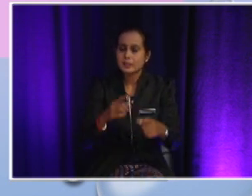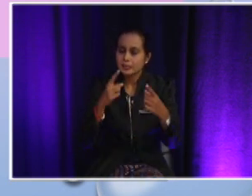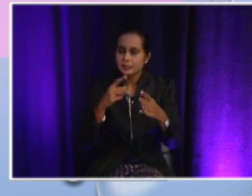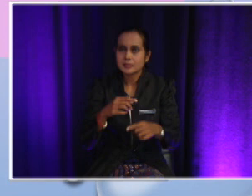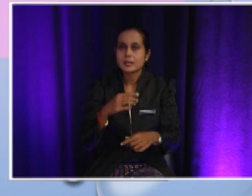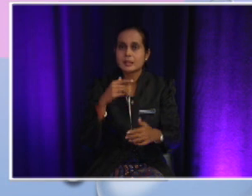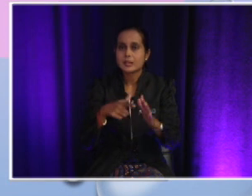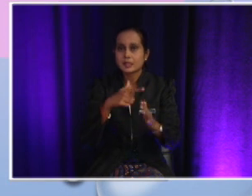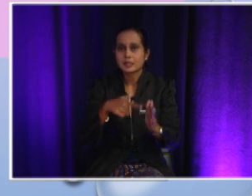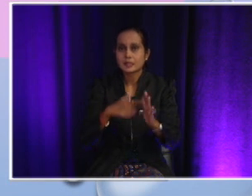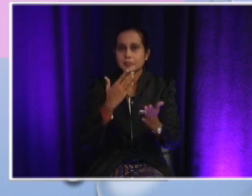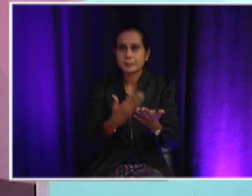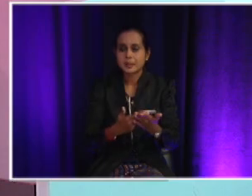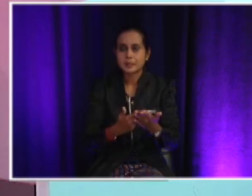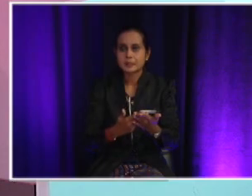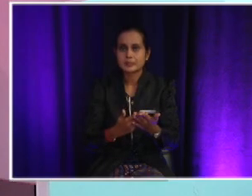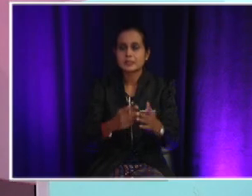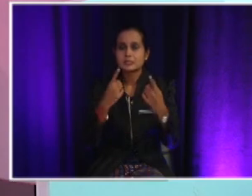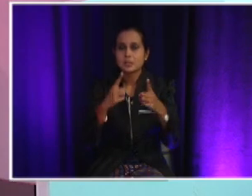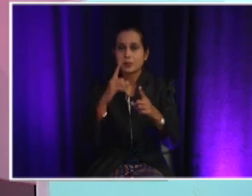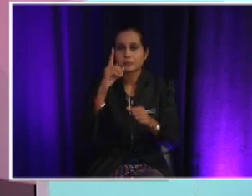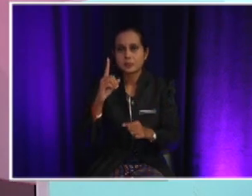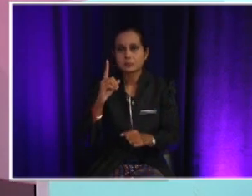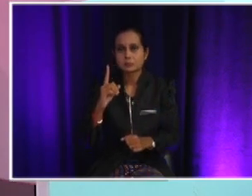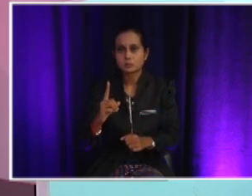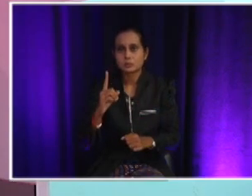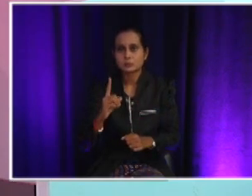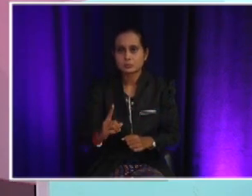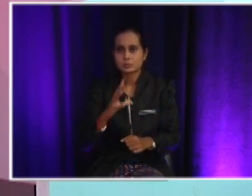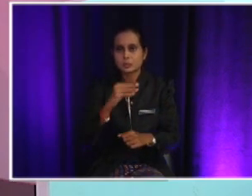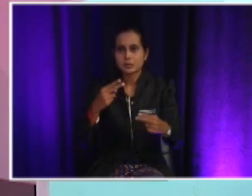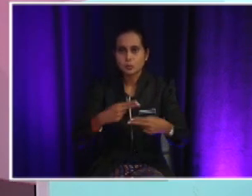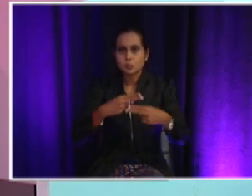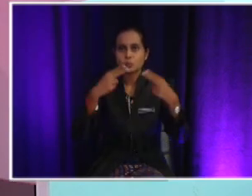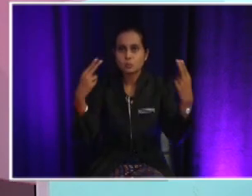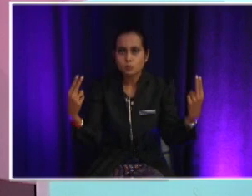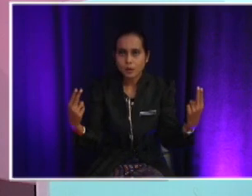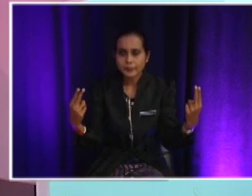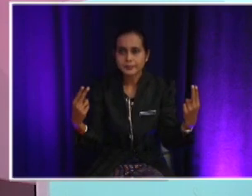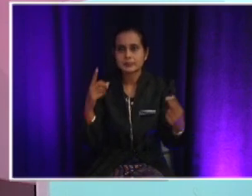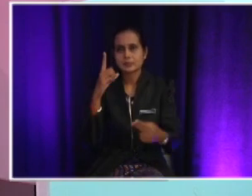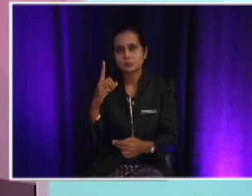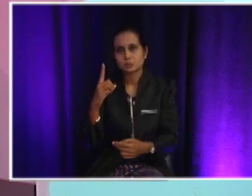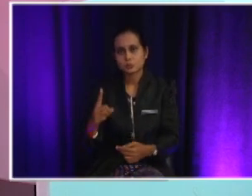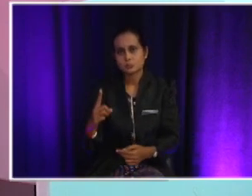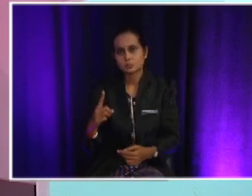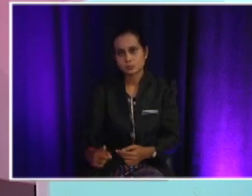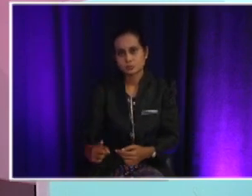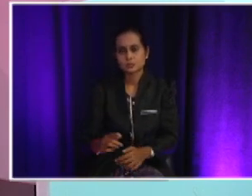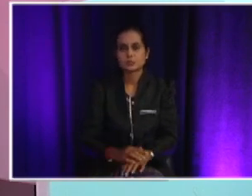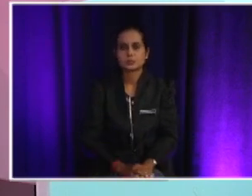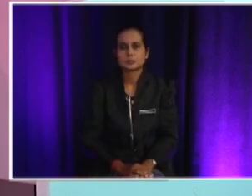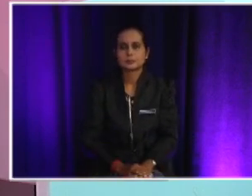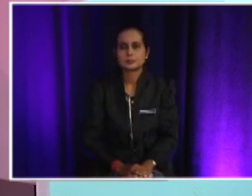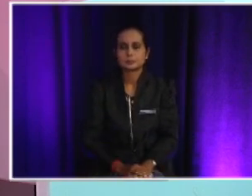dan kita hurai pun satu persatu merujuk kepada apa yang kita nyatakan. Contohnya sini dia dah bagi ini guideline untuk kita, untuk